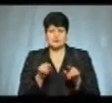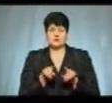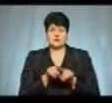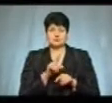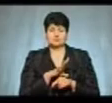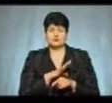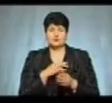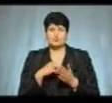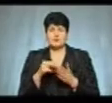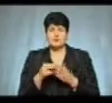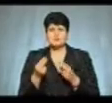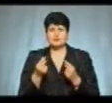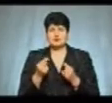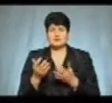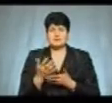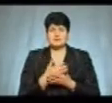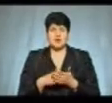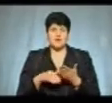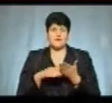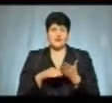придбали за кошти, які зібрали волонтери.